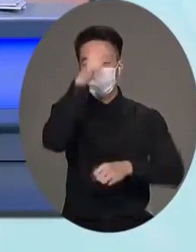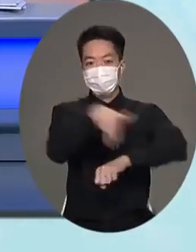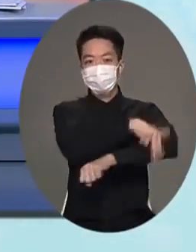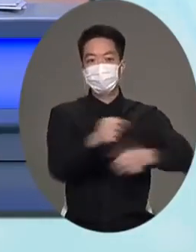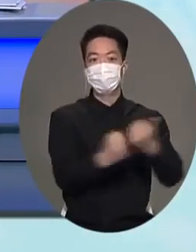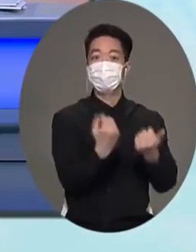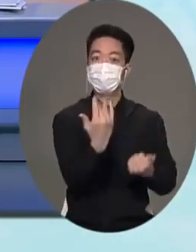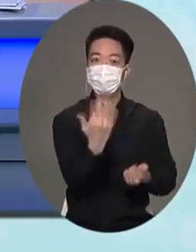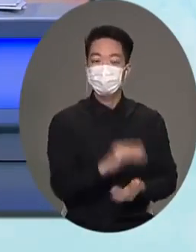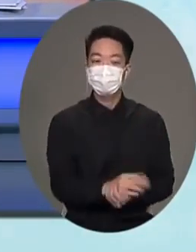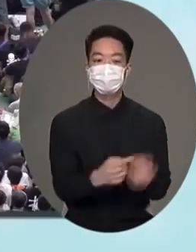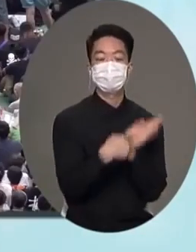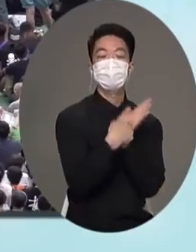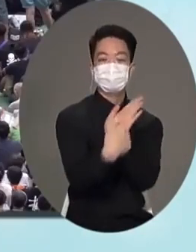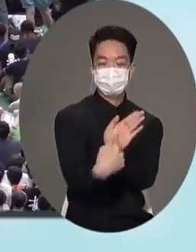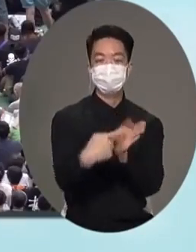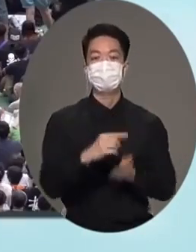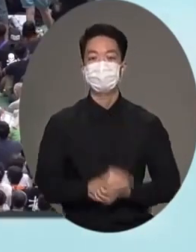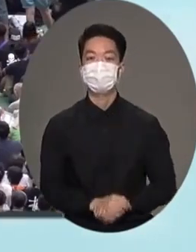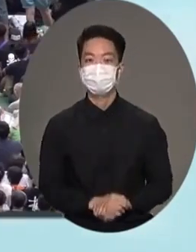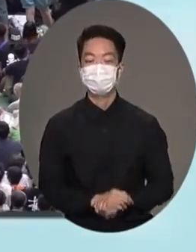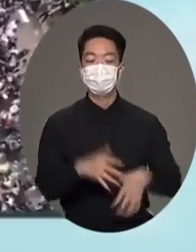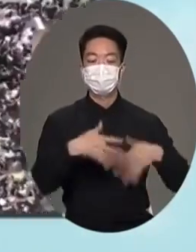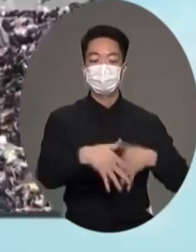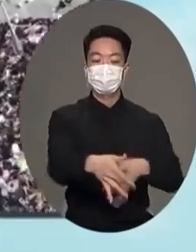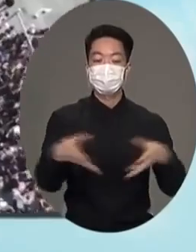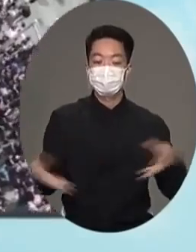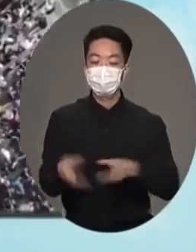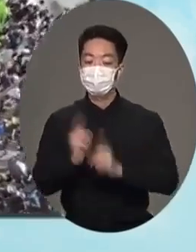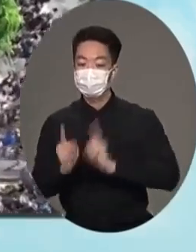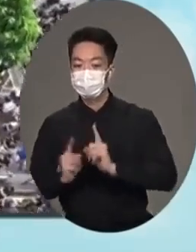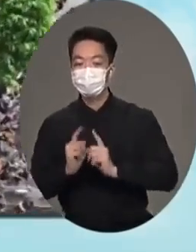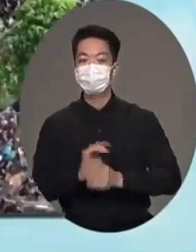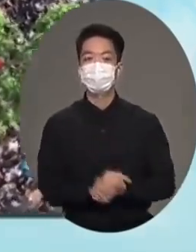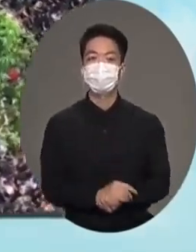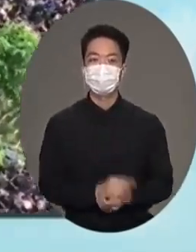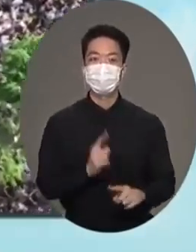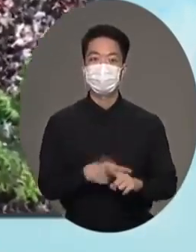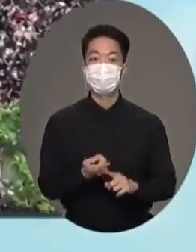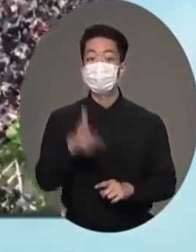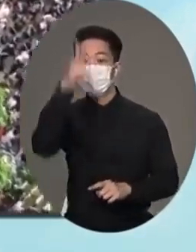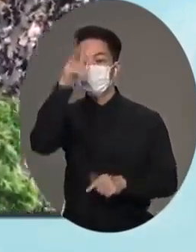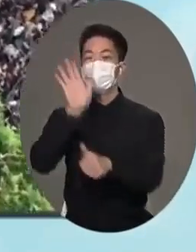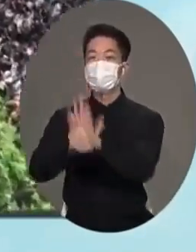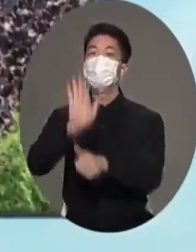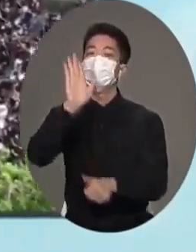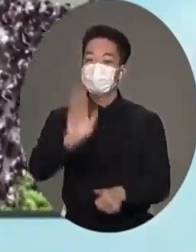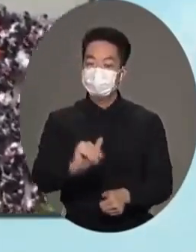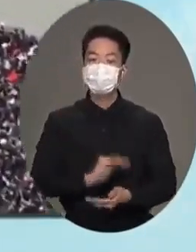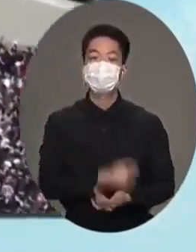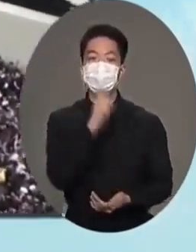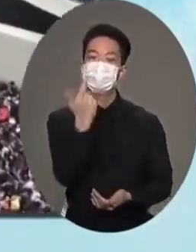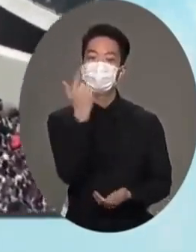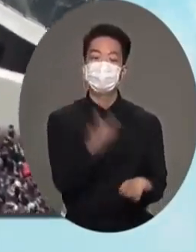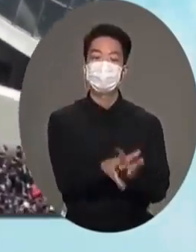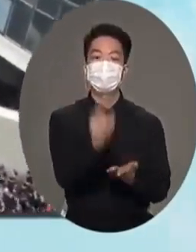受滿意度的一個指標。遊行集會自由咧，其實對政府嚟講咧都係有利嘅，即係好多學者其實已